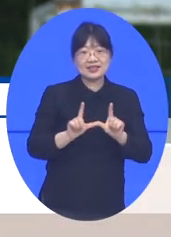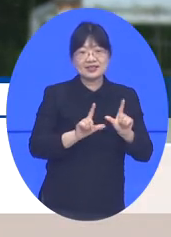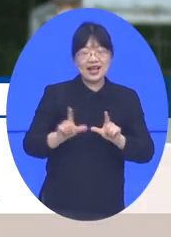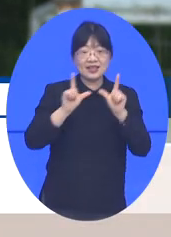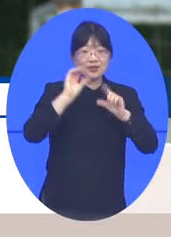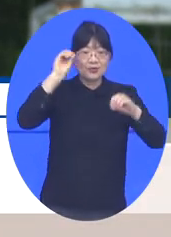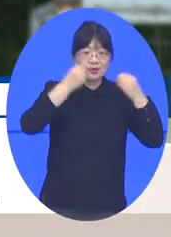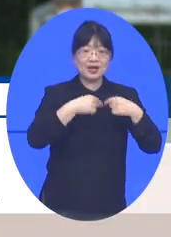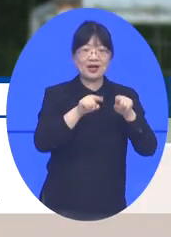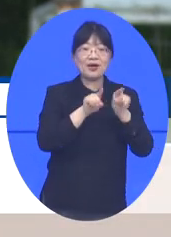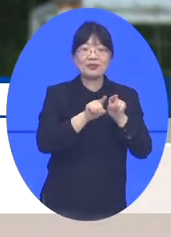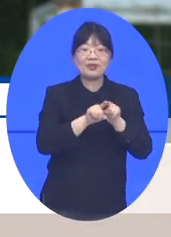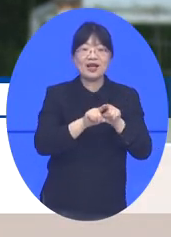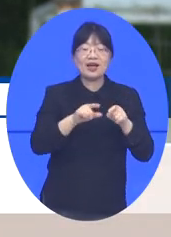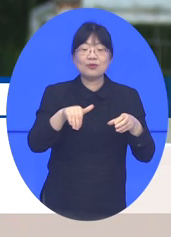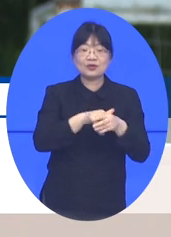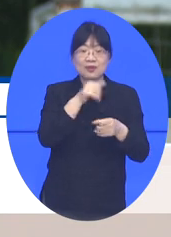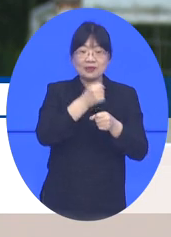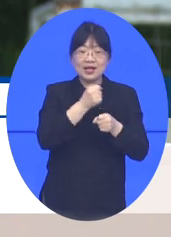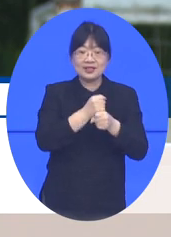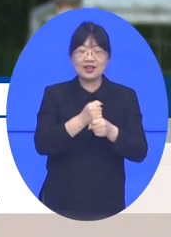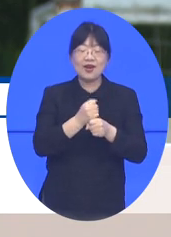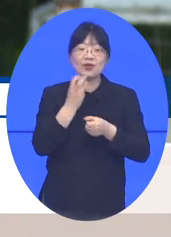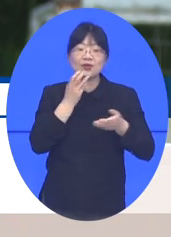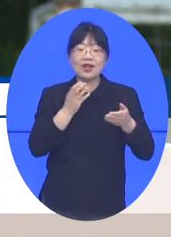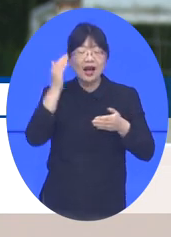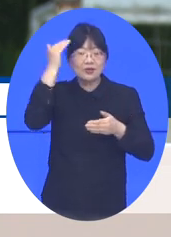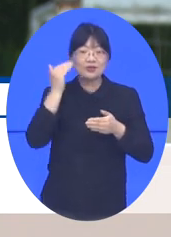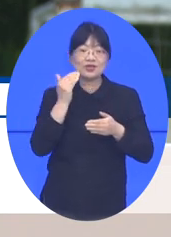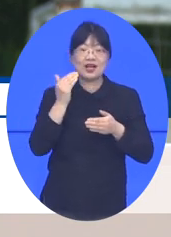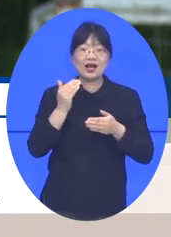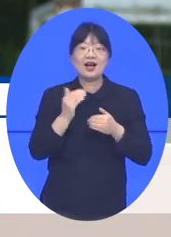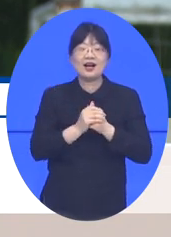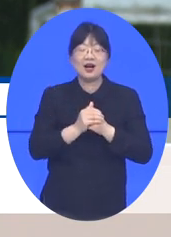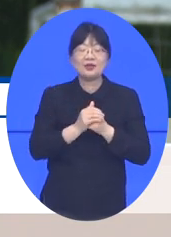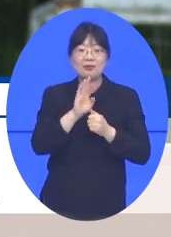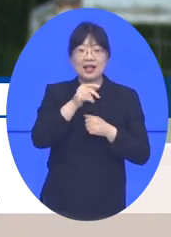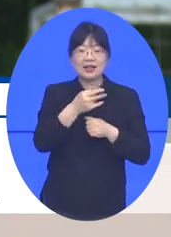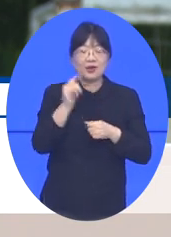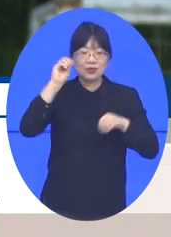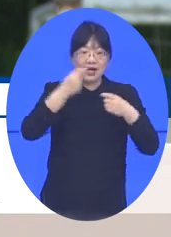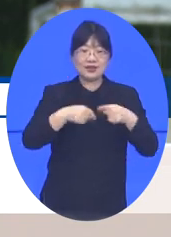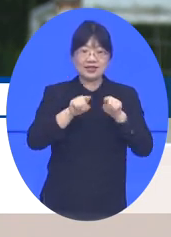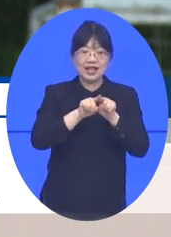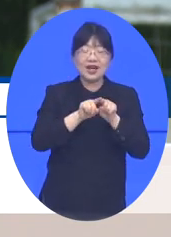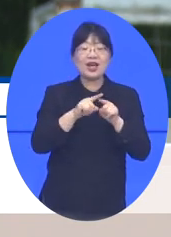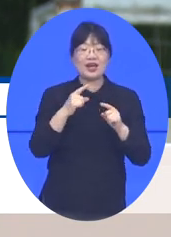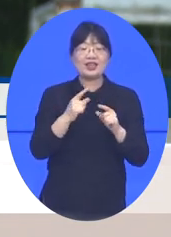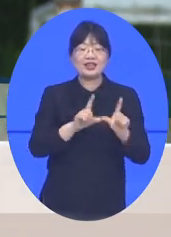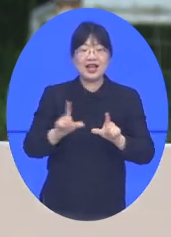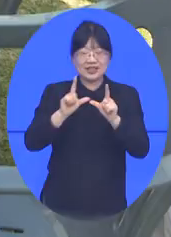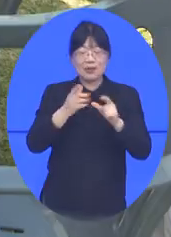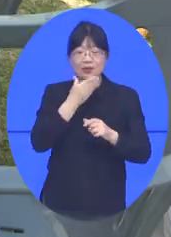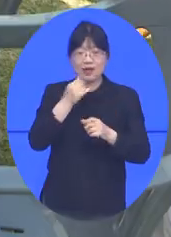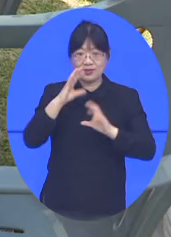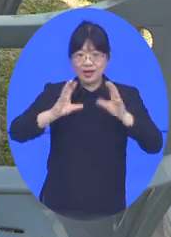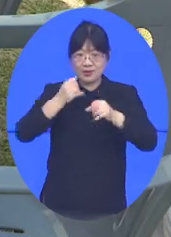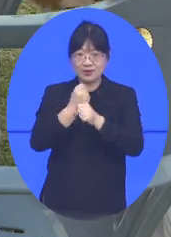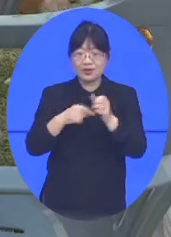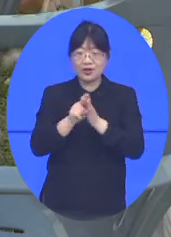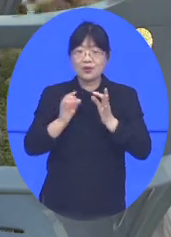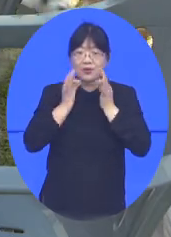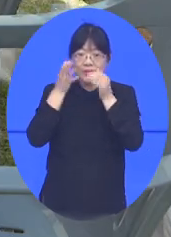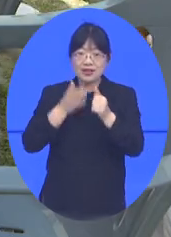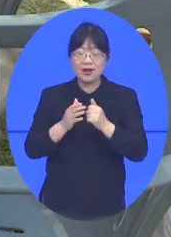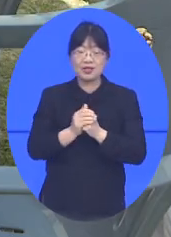우리 대한민국을 반려동물과 함께 살아가는 아주 행복한 나라로 만들도록 다 같이 함께 해주시기 바랍니다.